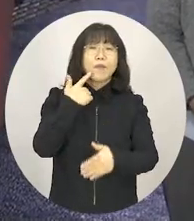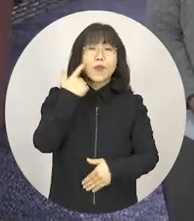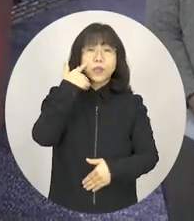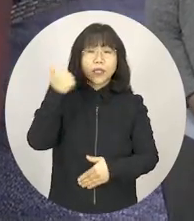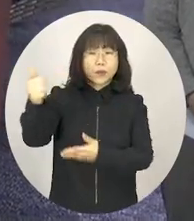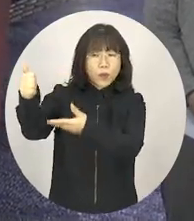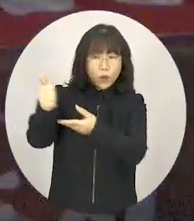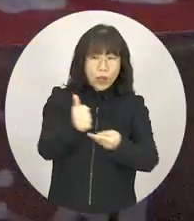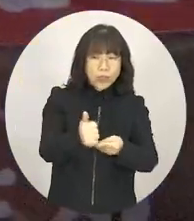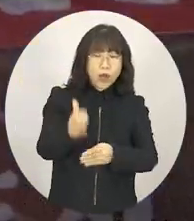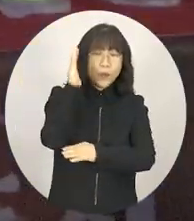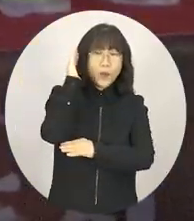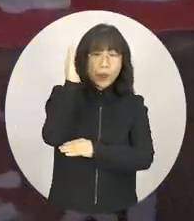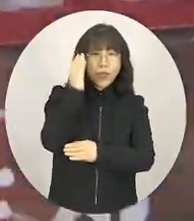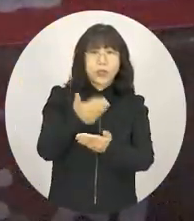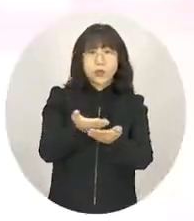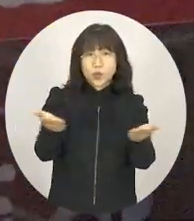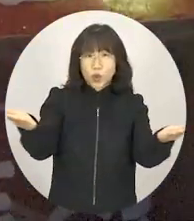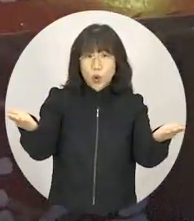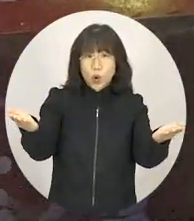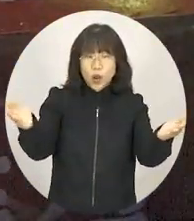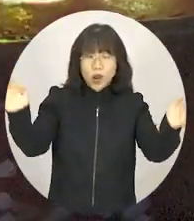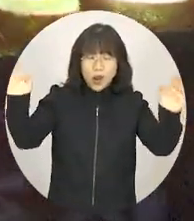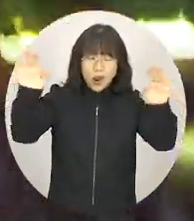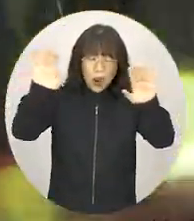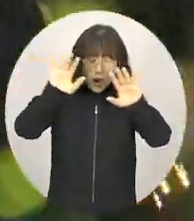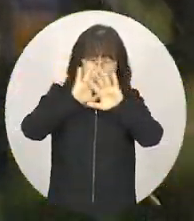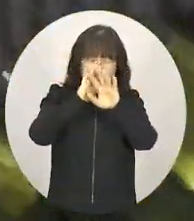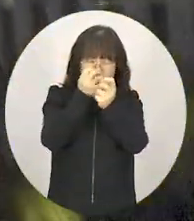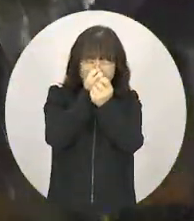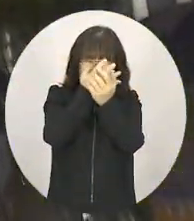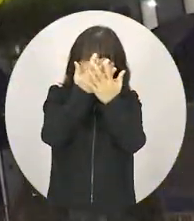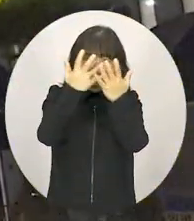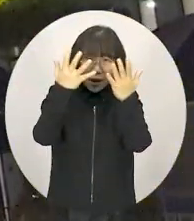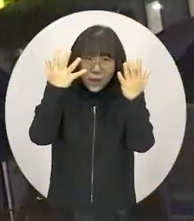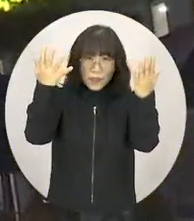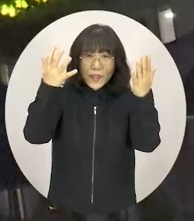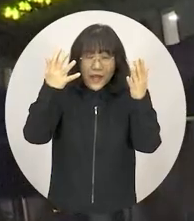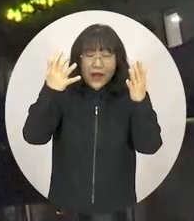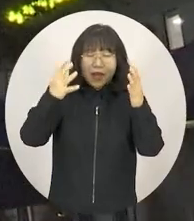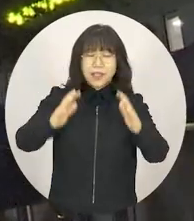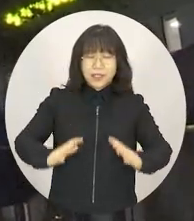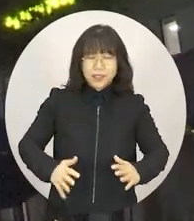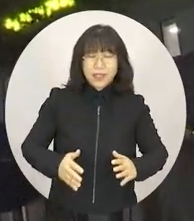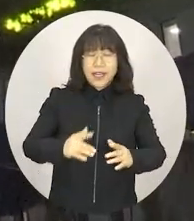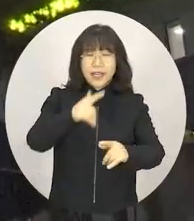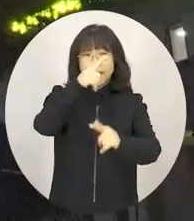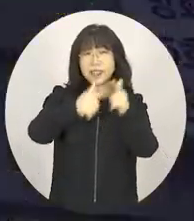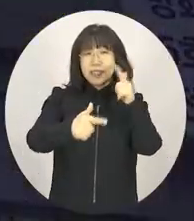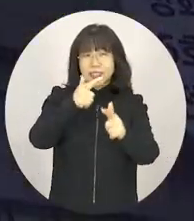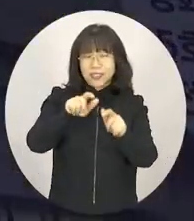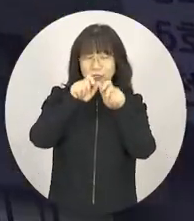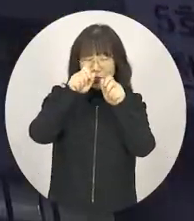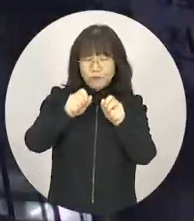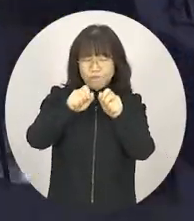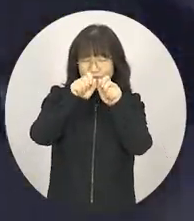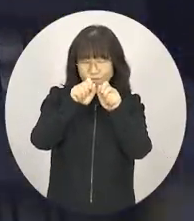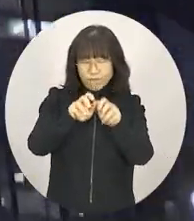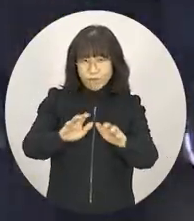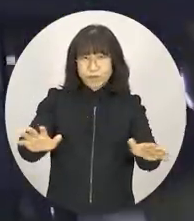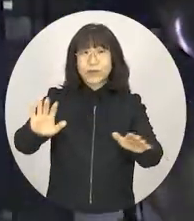말씀을 전했습니다. 이어 어두운 밤을 환히 밝혀주는 성탄트리 점등으로 행사가